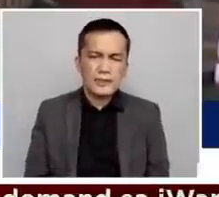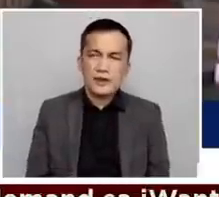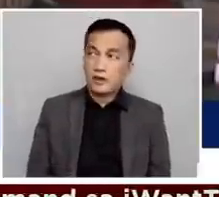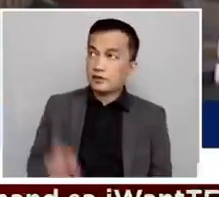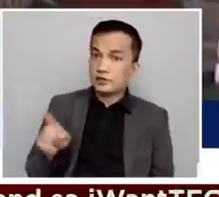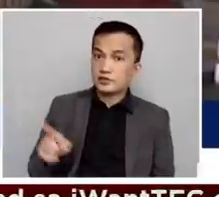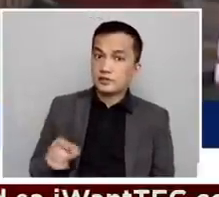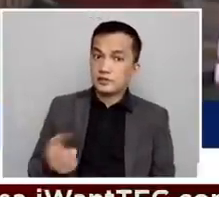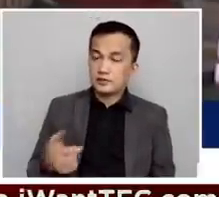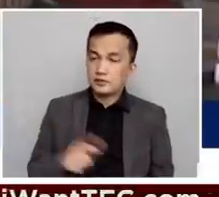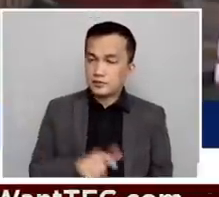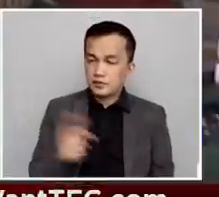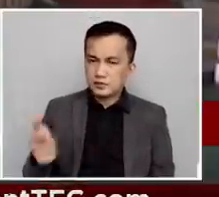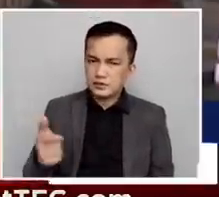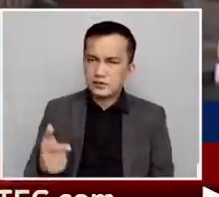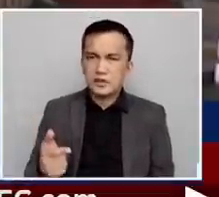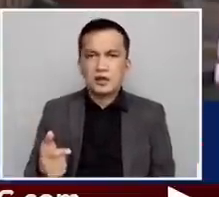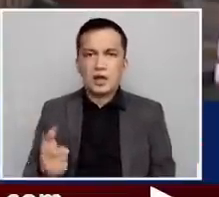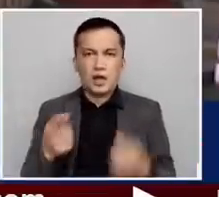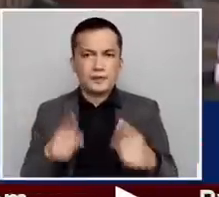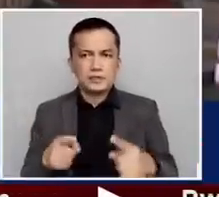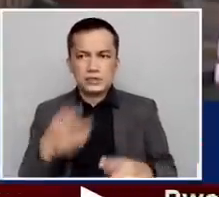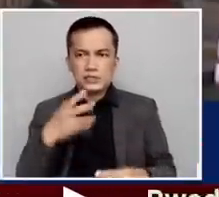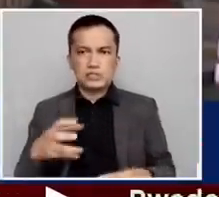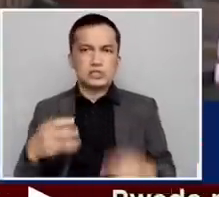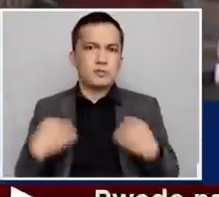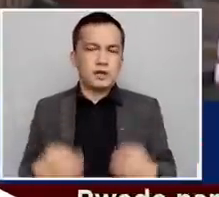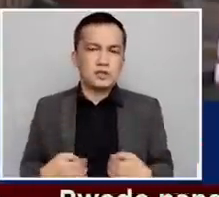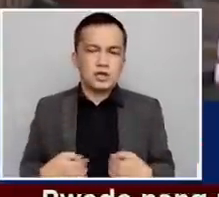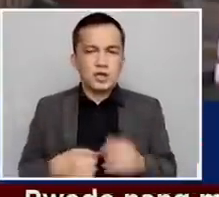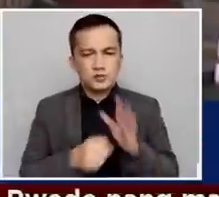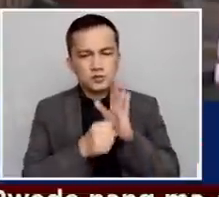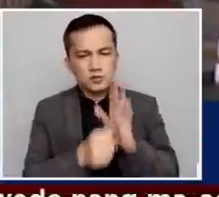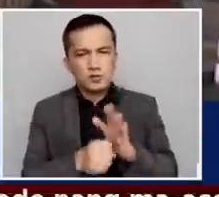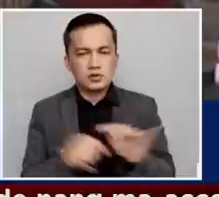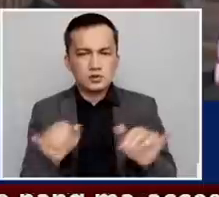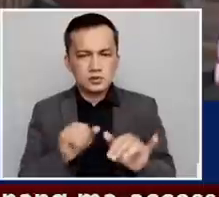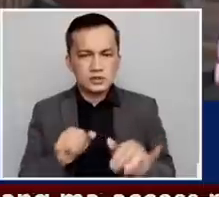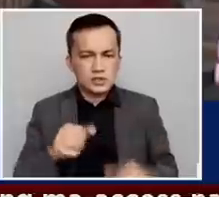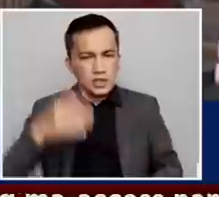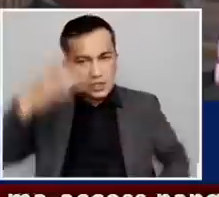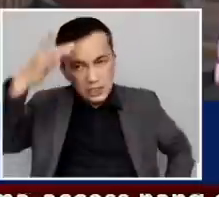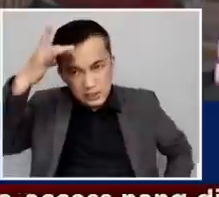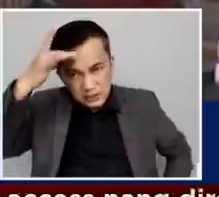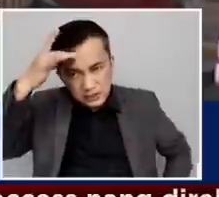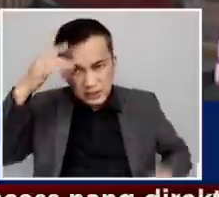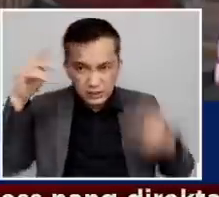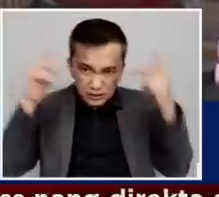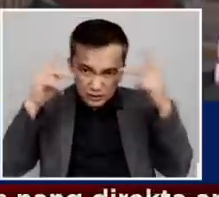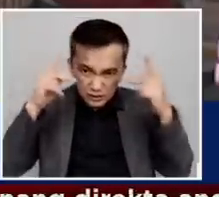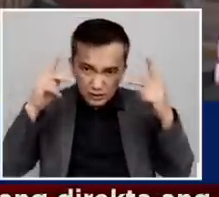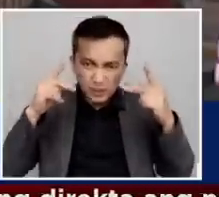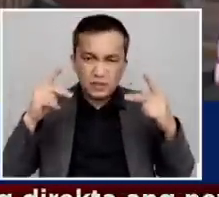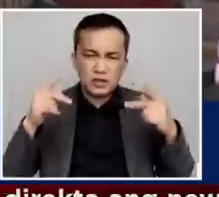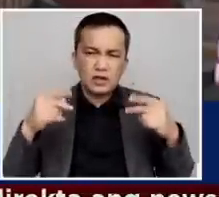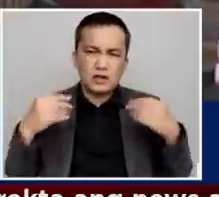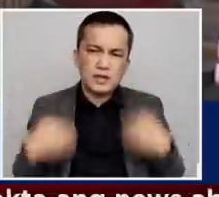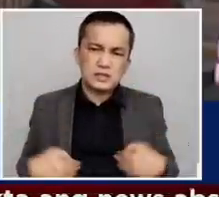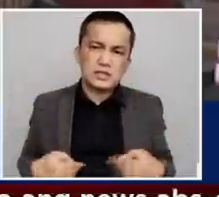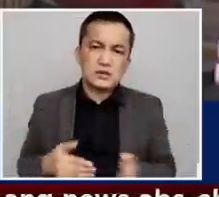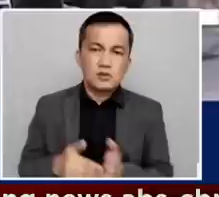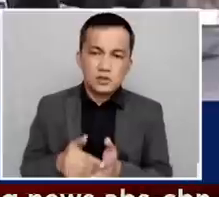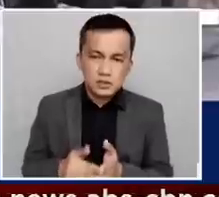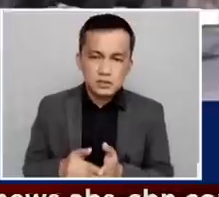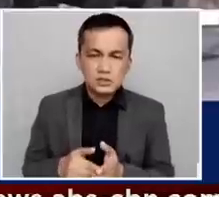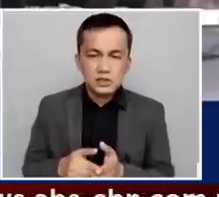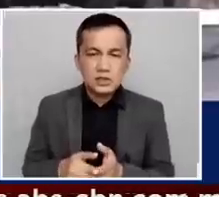na yung parang pag-init ng katawan, may mga simptomas na konti, no? Like yung mga headache, body malay or body weakness, no? And then